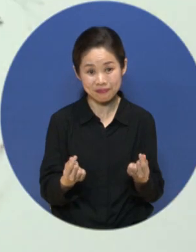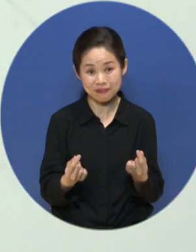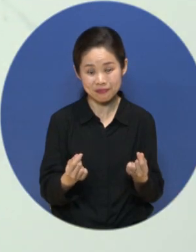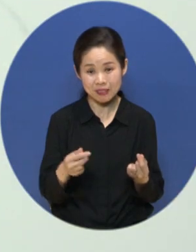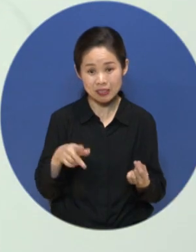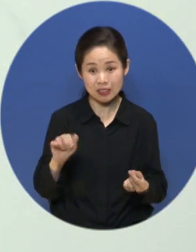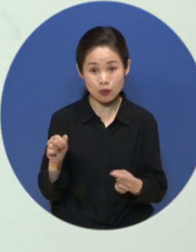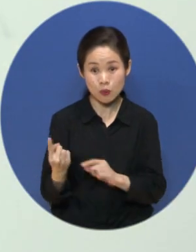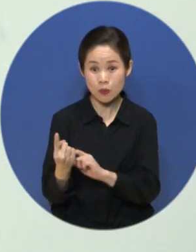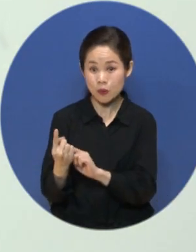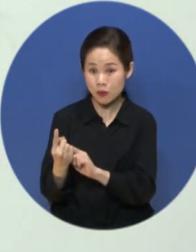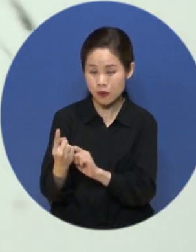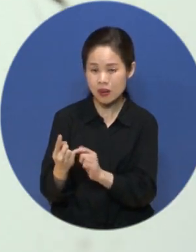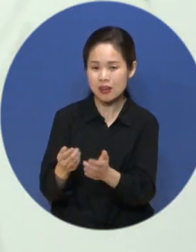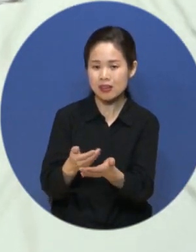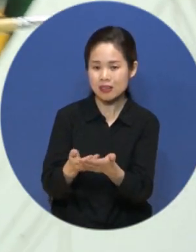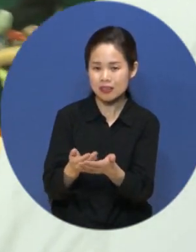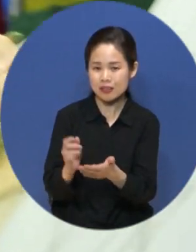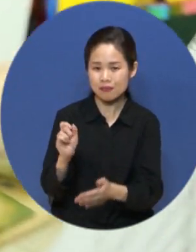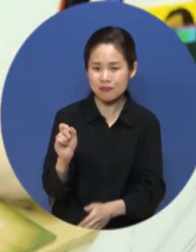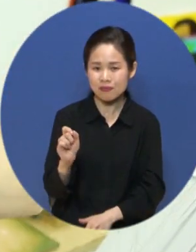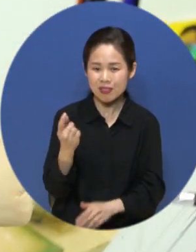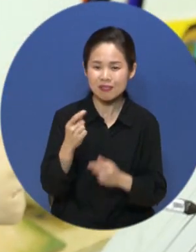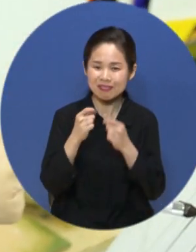때문에 울고 웃을 수밖에 없었는데요.